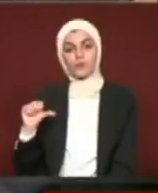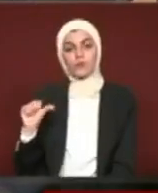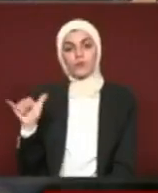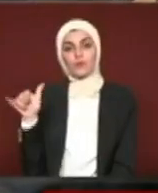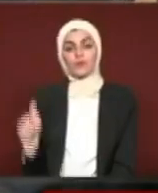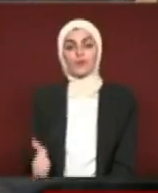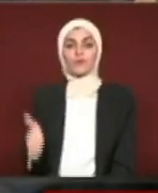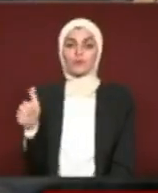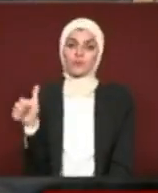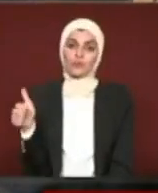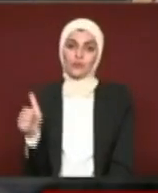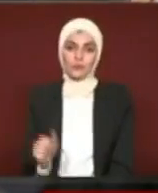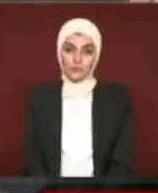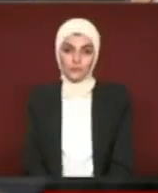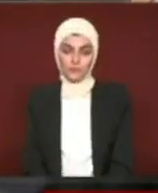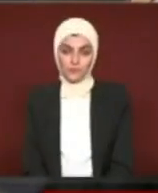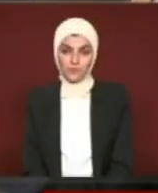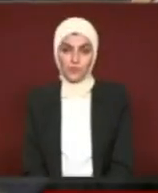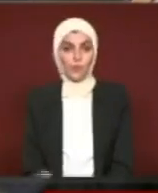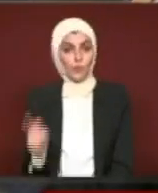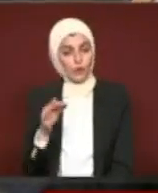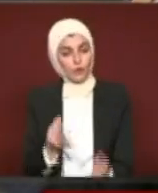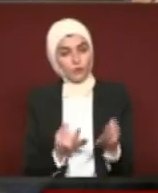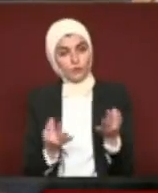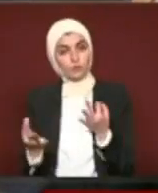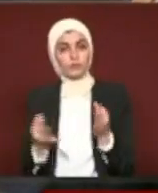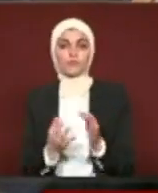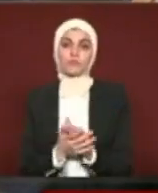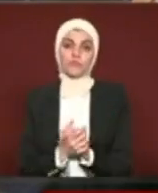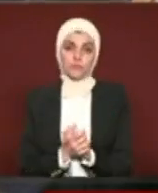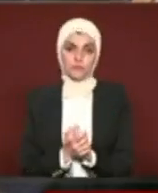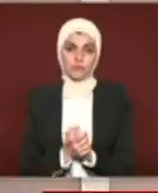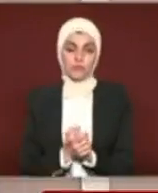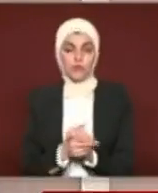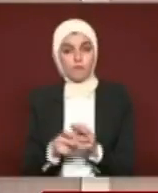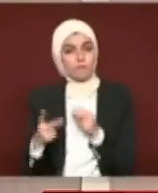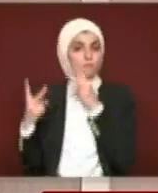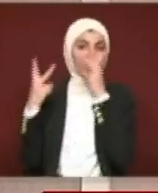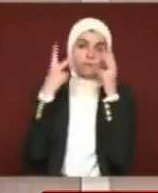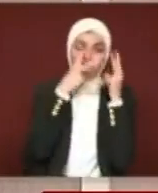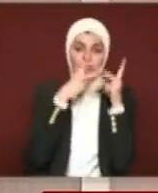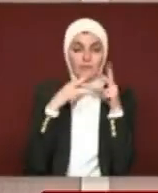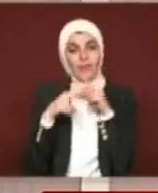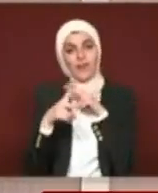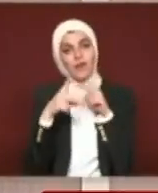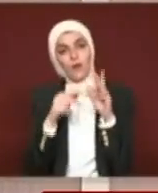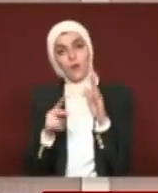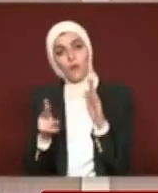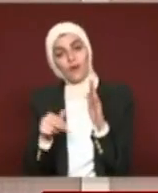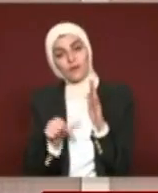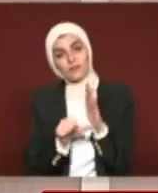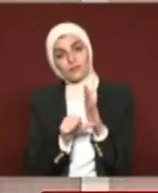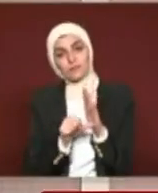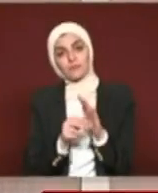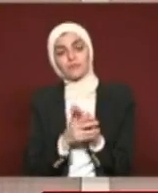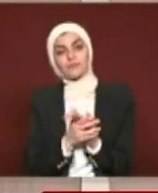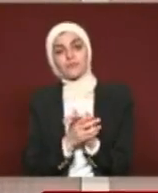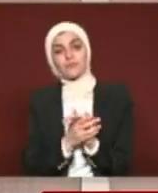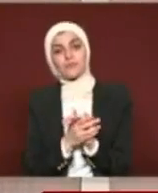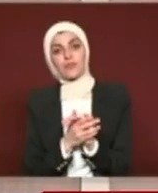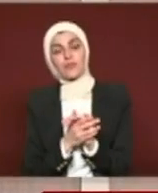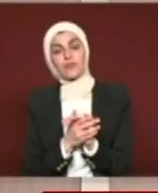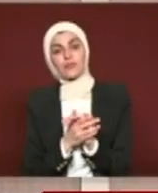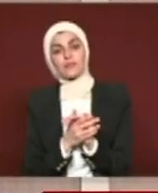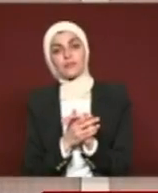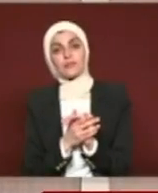والمستشار محمود فوزي، ونتطلع أن يكون هذا الحوار بداية جادة للخروج بالبلاد من